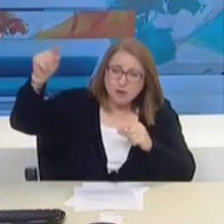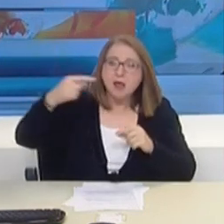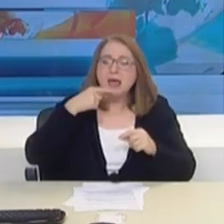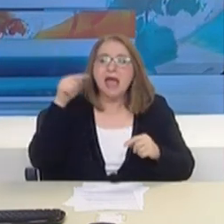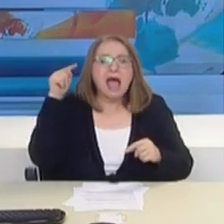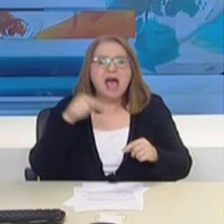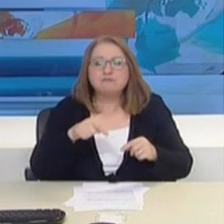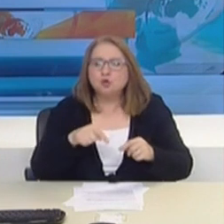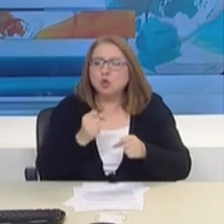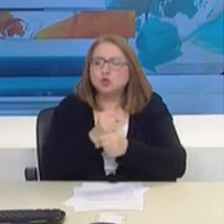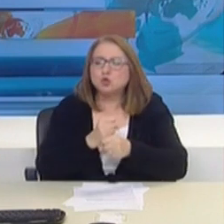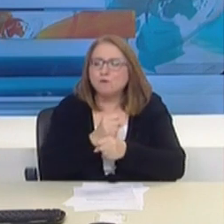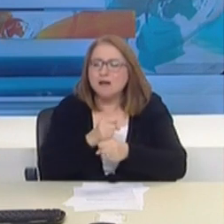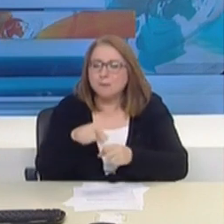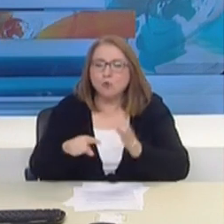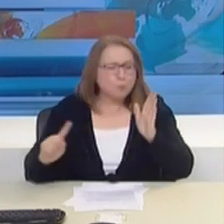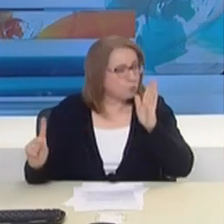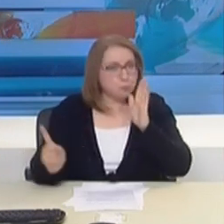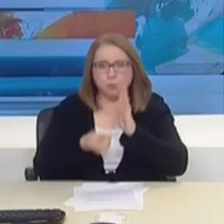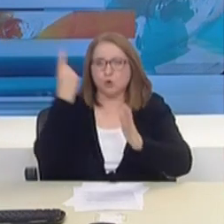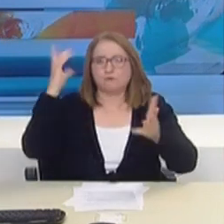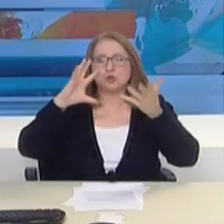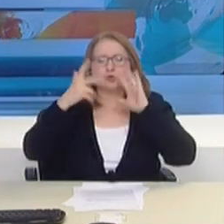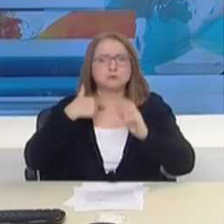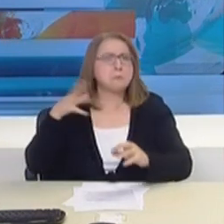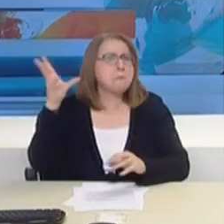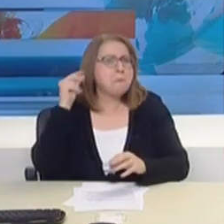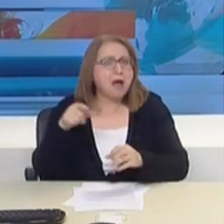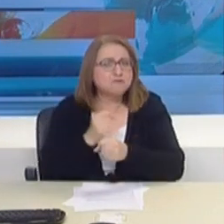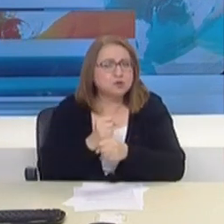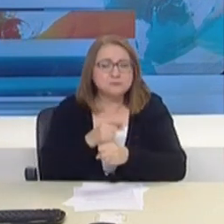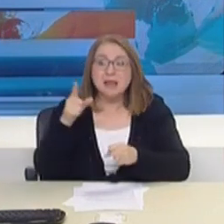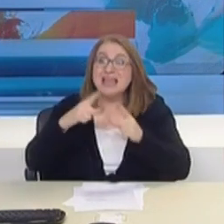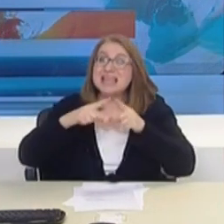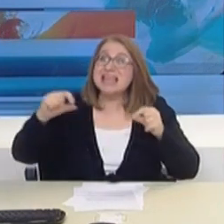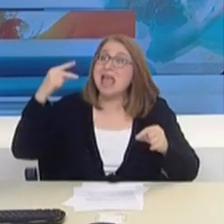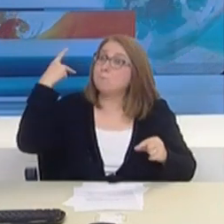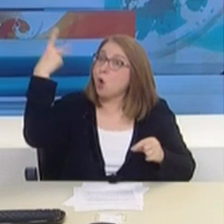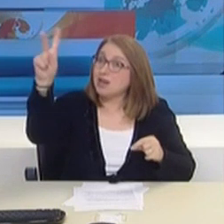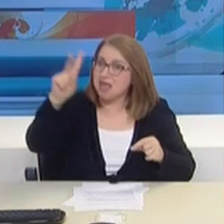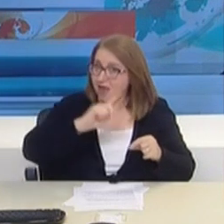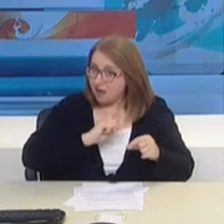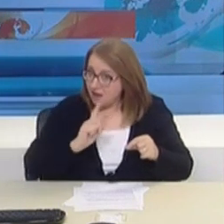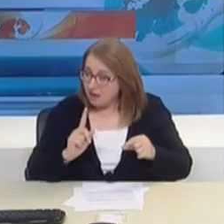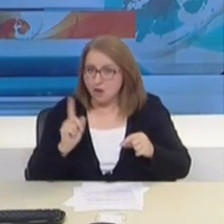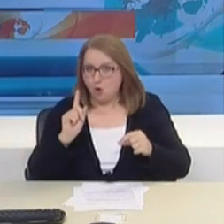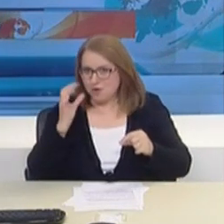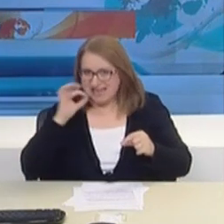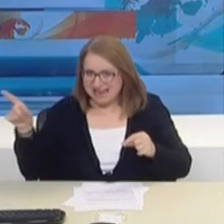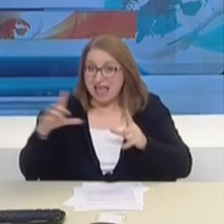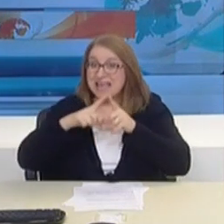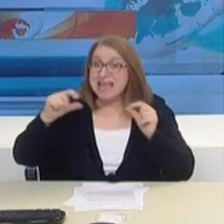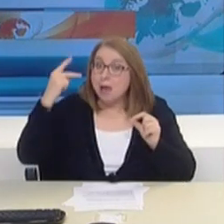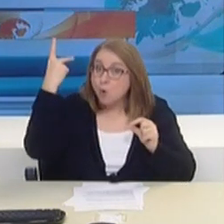αυτό το φάρμακο, πρώτη φορά στον κόσμο ακούμε για αυτό το φάρμακο. Η Ιαπωνία είναι μια από τις χώρες που είναι πολύ μπροστά στην τεχνολογία των φαρμάκων για τη